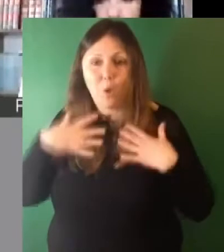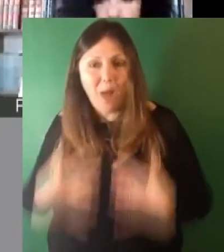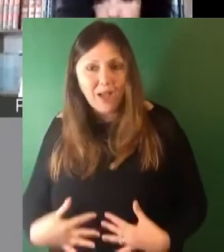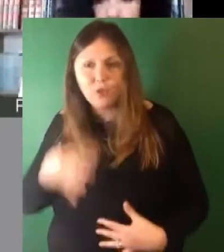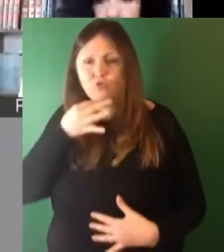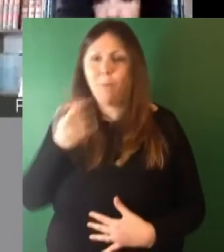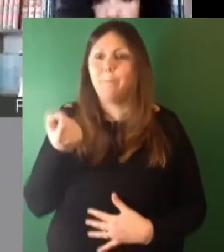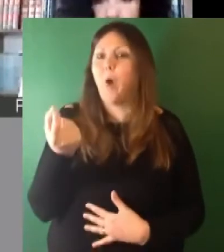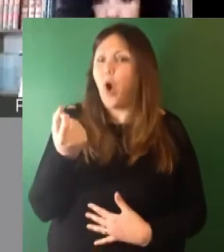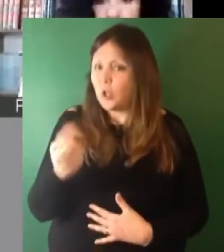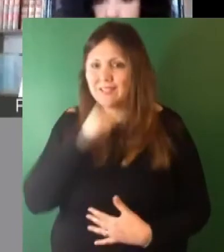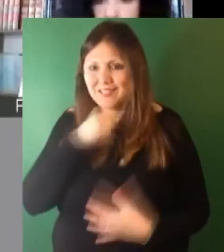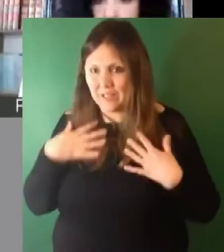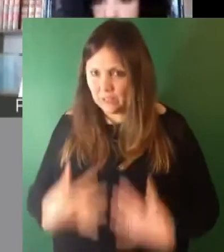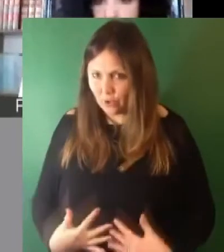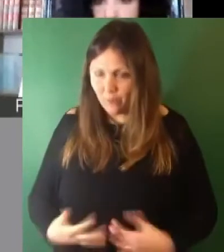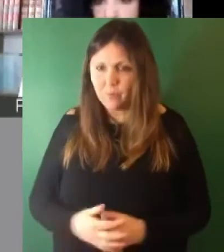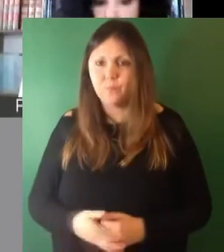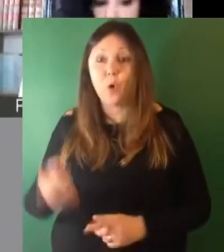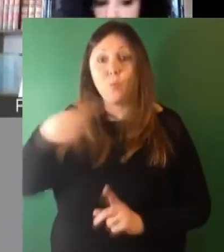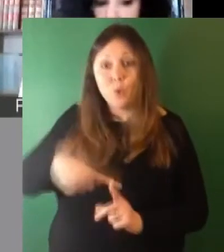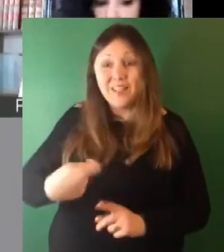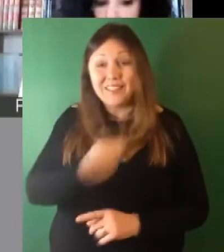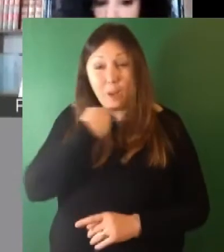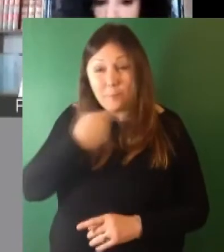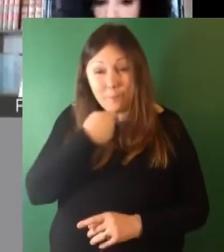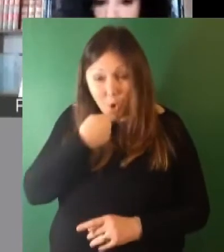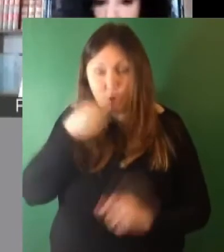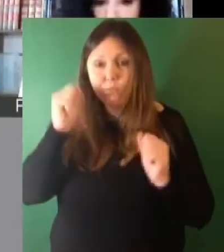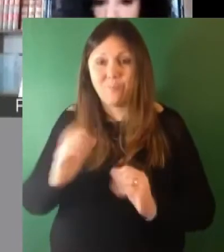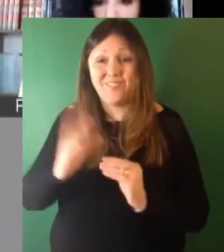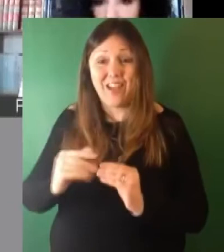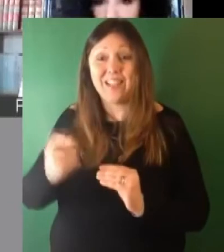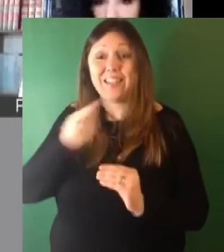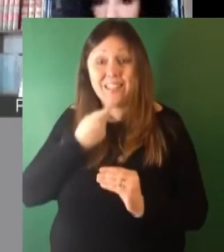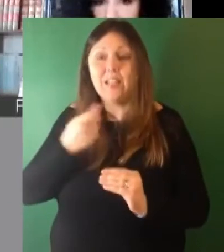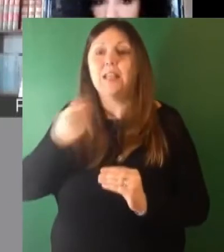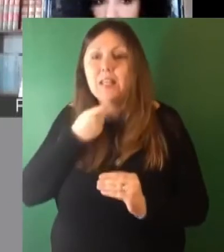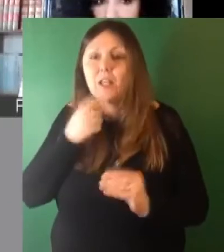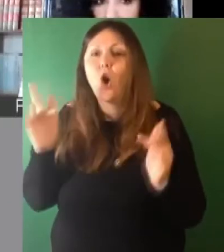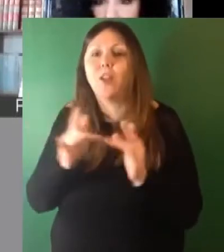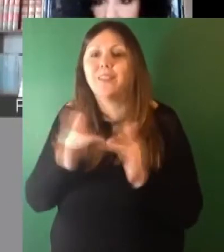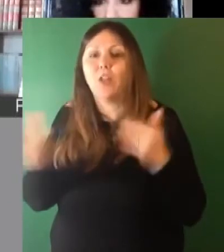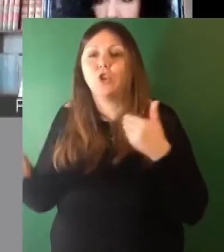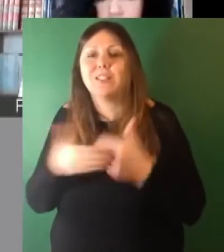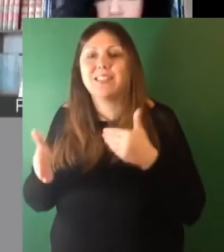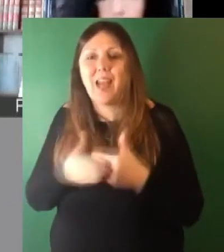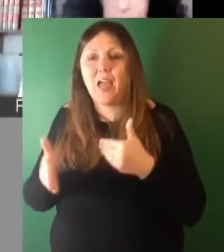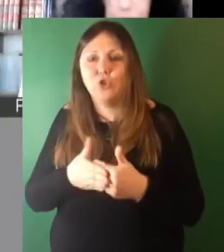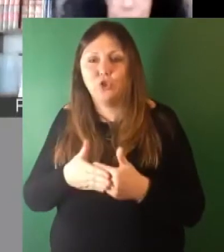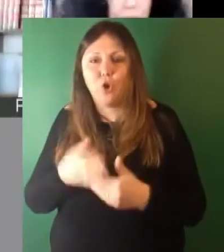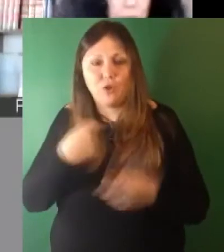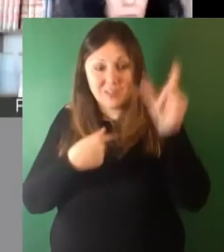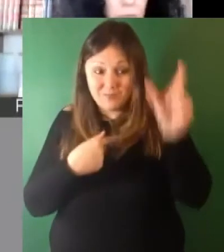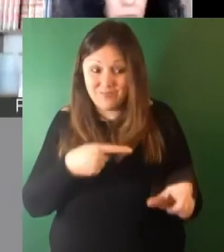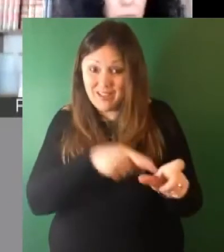Inoltre, il tampone si effettua anche a contatti stretti di casi che sono stati confermati. Quindi, anche se io non